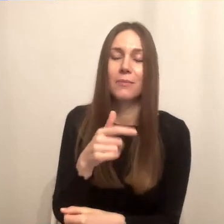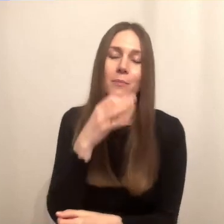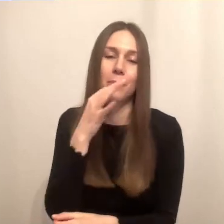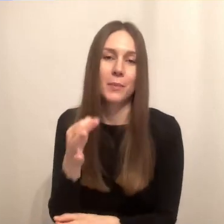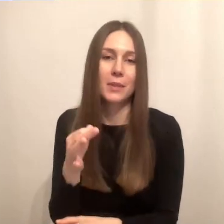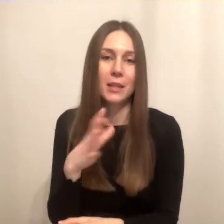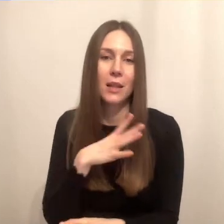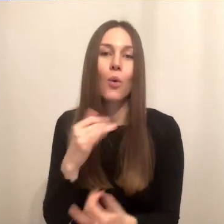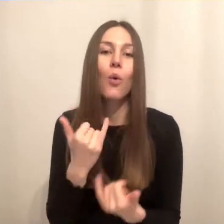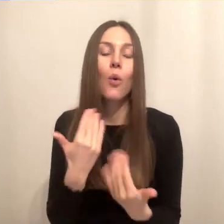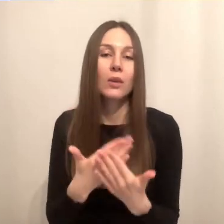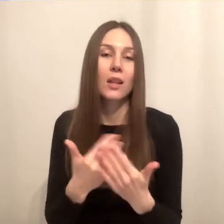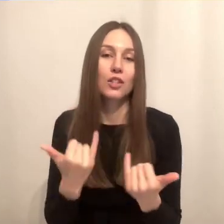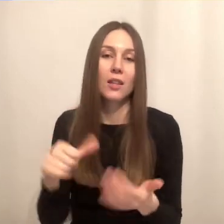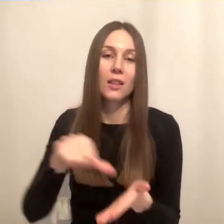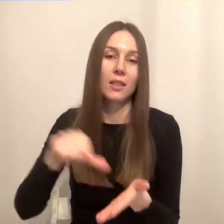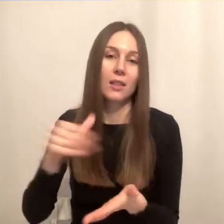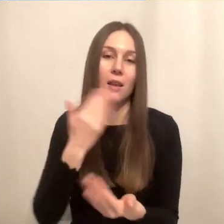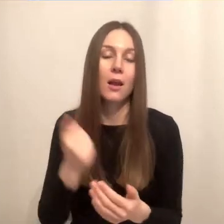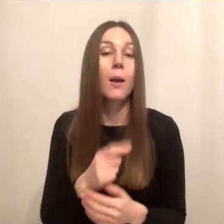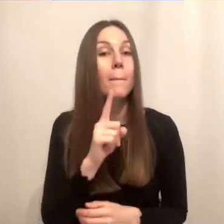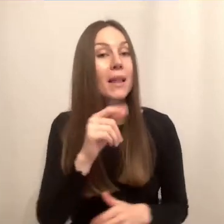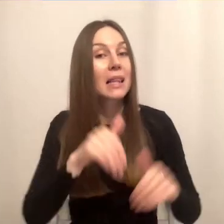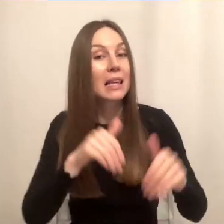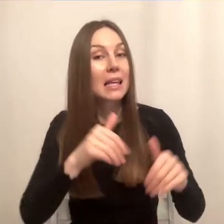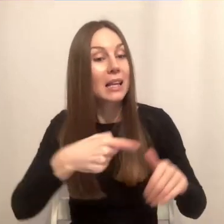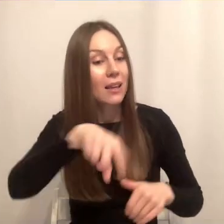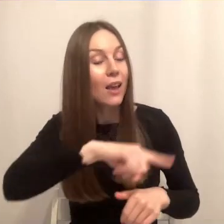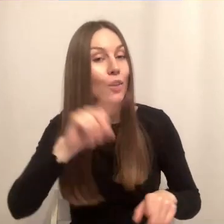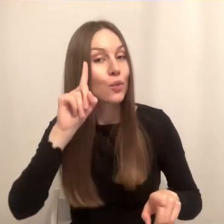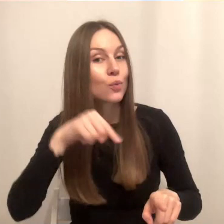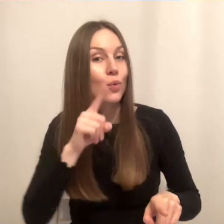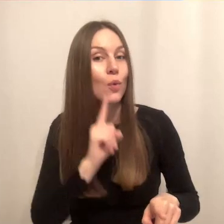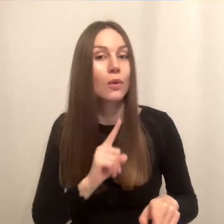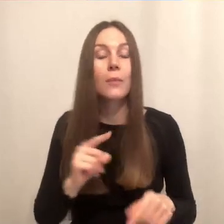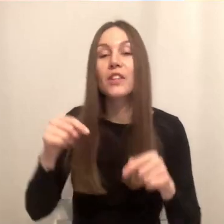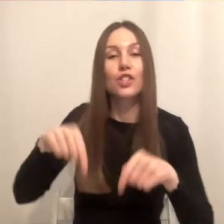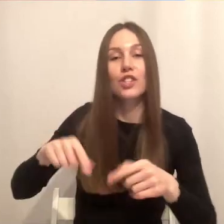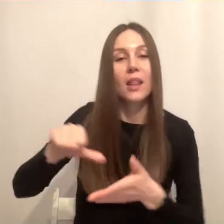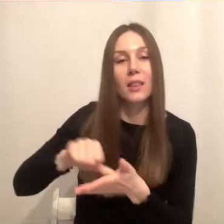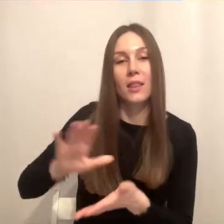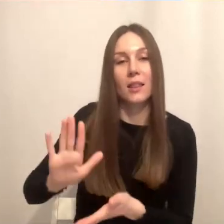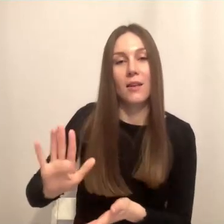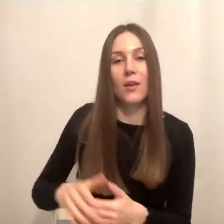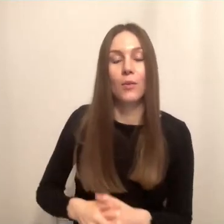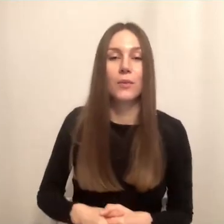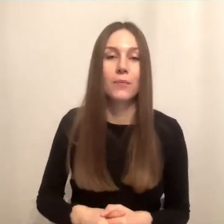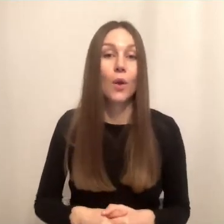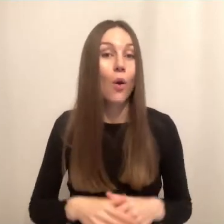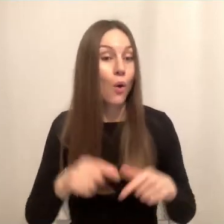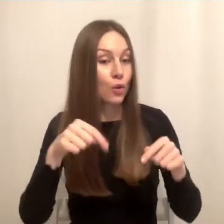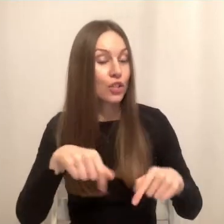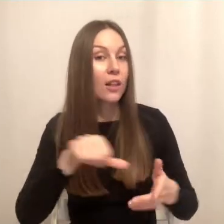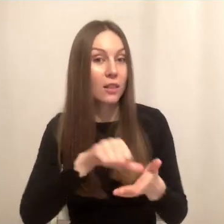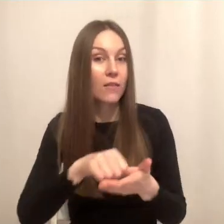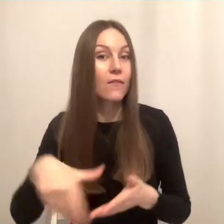atsakymą. Matot, bet rinkėjai nori žinot, kas jums... Čia jų nėra. Čia jų nėra. Gerai. Su čia esančiais visais gali tartis